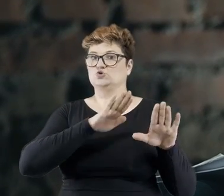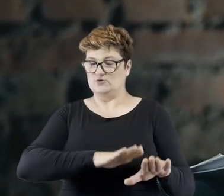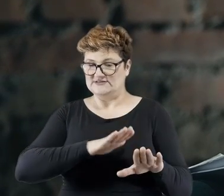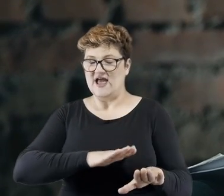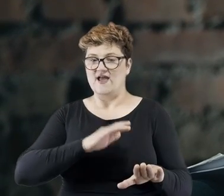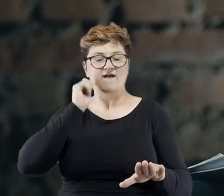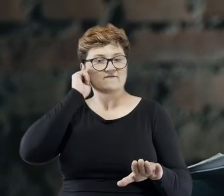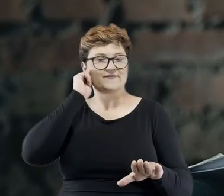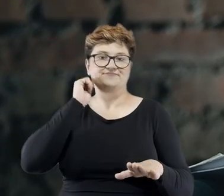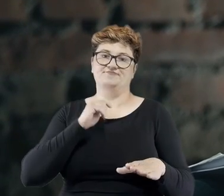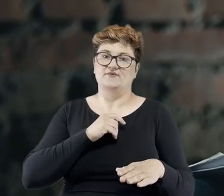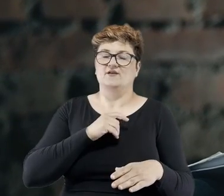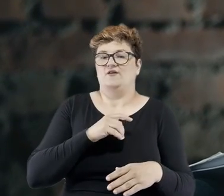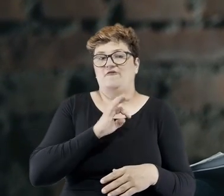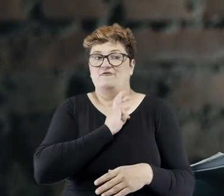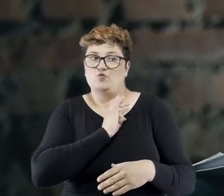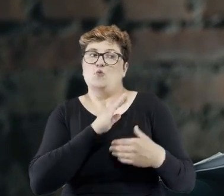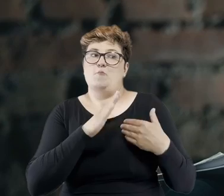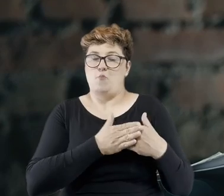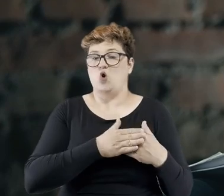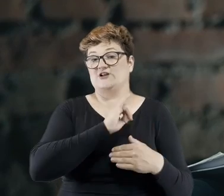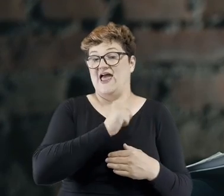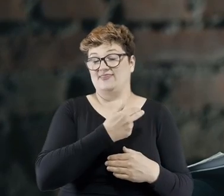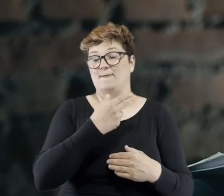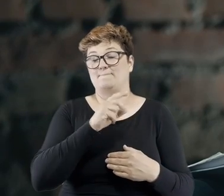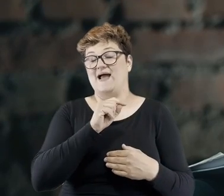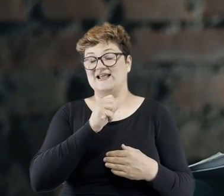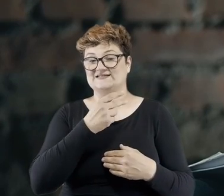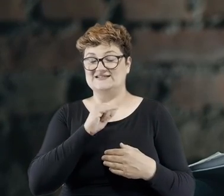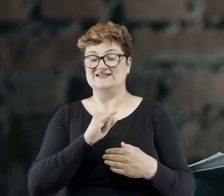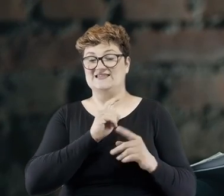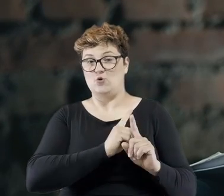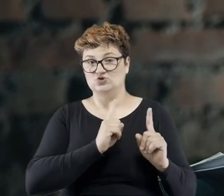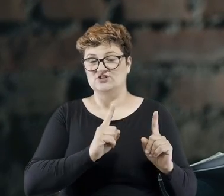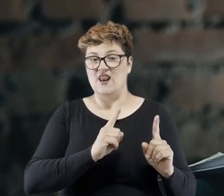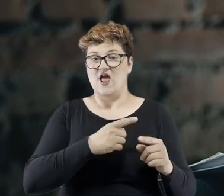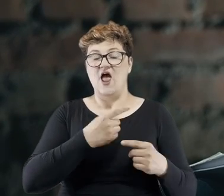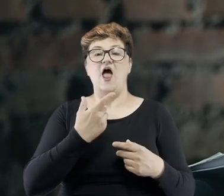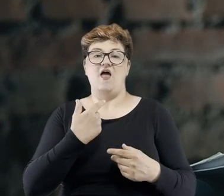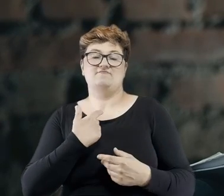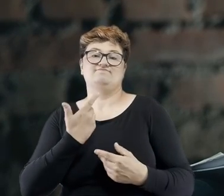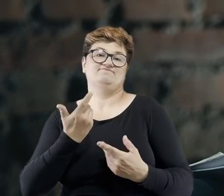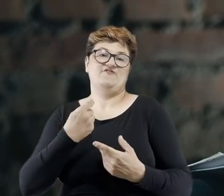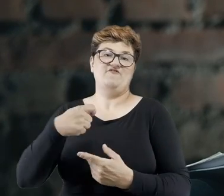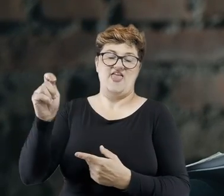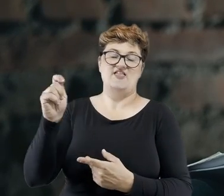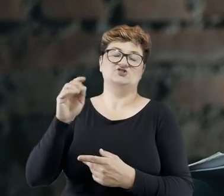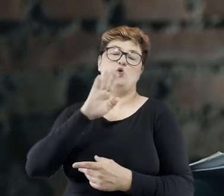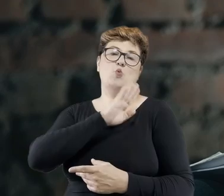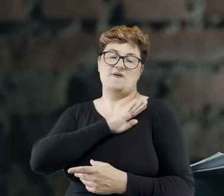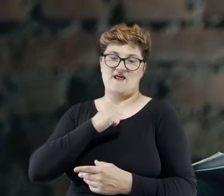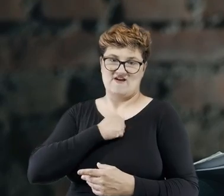zostaje w Gdańsku jako żona nauczyciela właśnie Jana Panińskiego, a on wyjeżdża i umiera w Warszawie w 1927